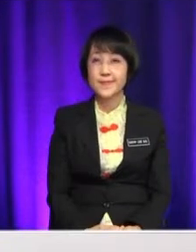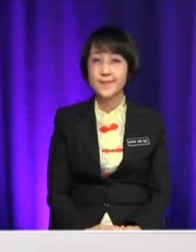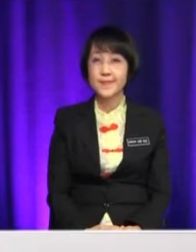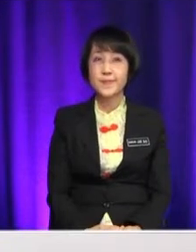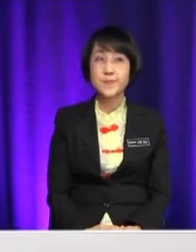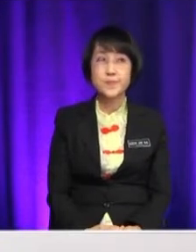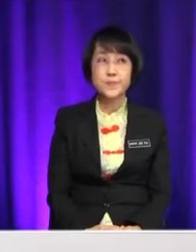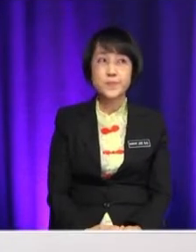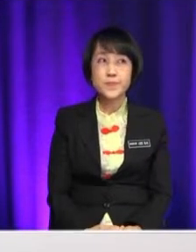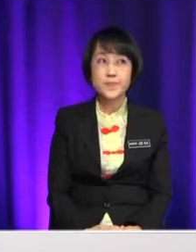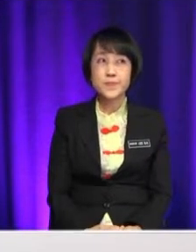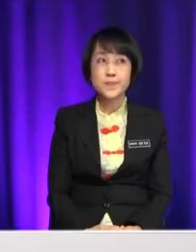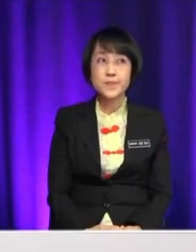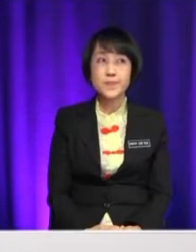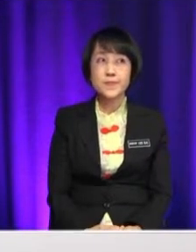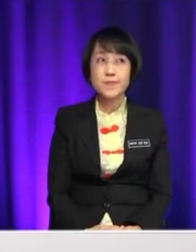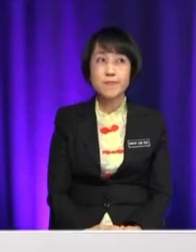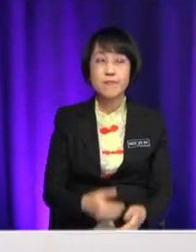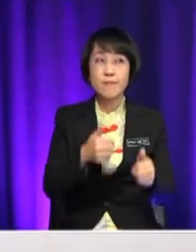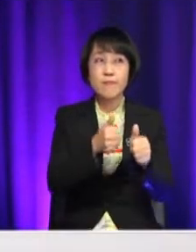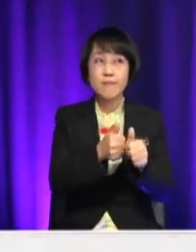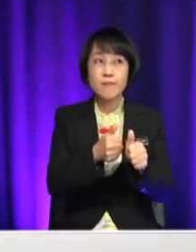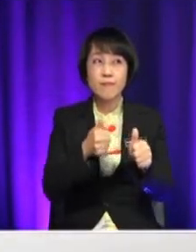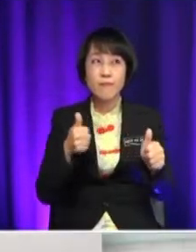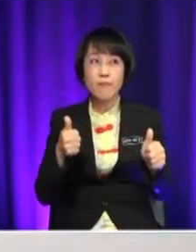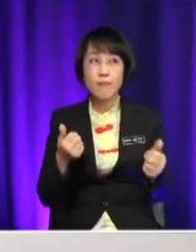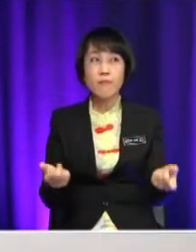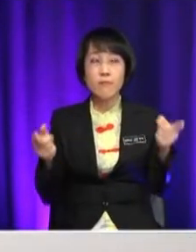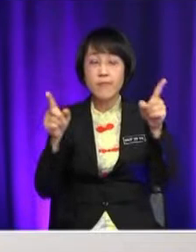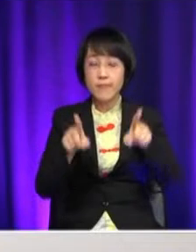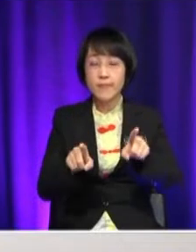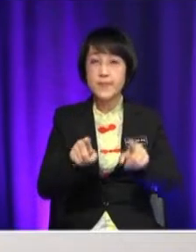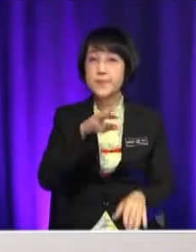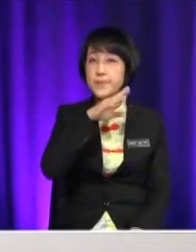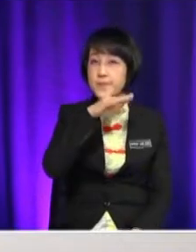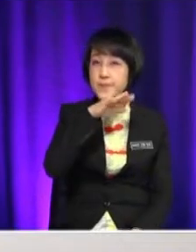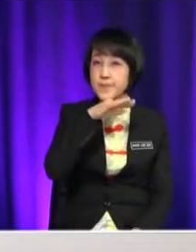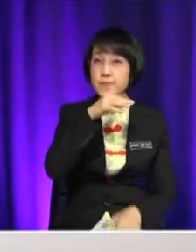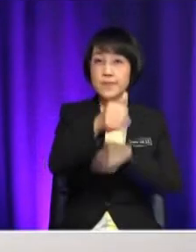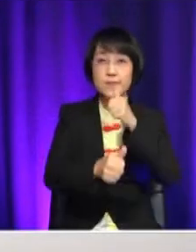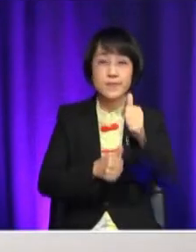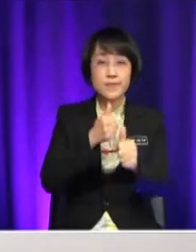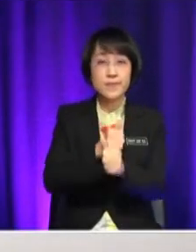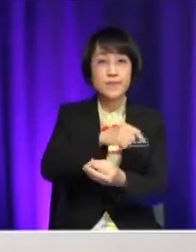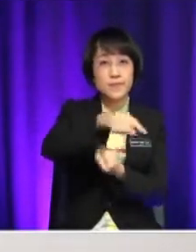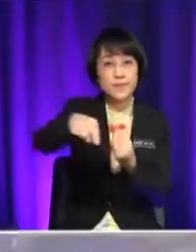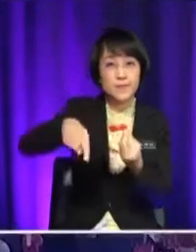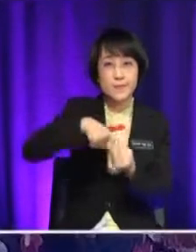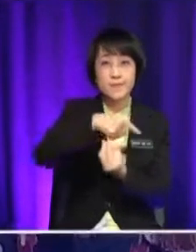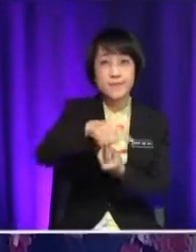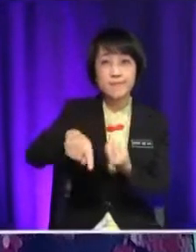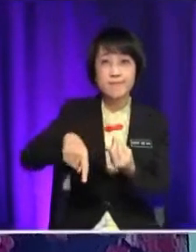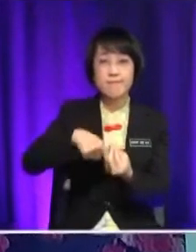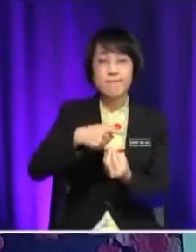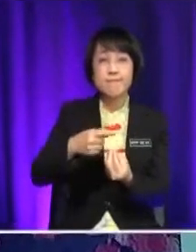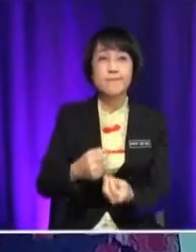Kehendak soalannya. Cara untuk mengelakkan berlakunya pencemaran alam sekitar. Ya, betul. Maknanya Faiz kena baca dululah ya.